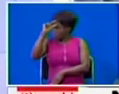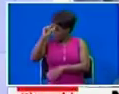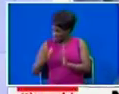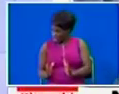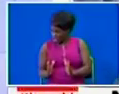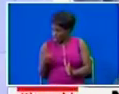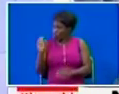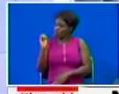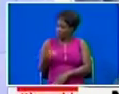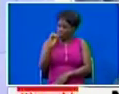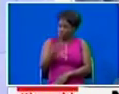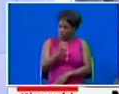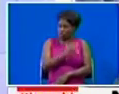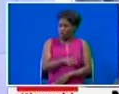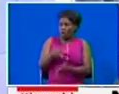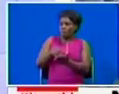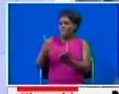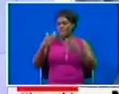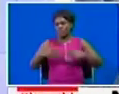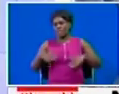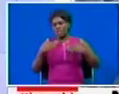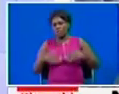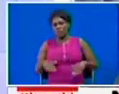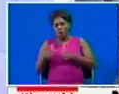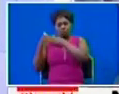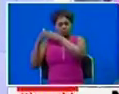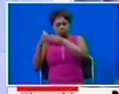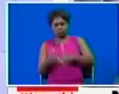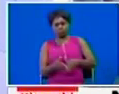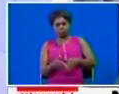unatupa takataka, unalipa watu wa county wafanye sabotage takataka ati